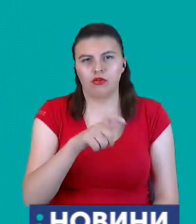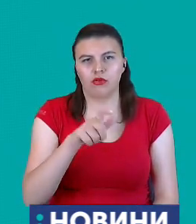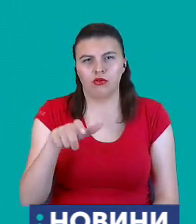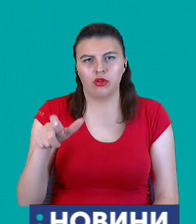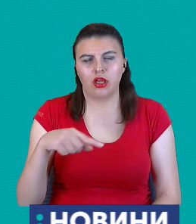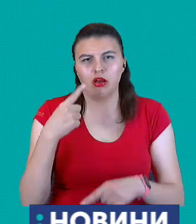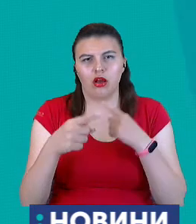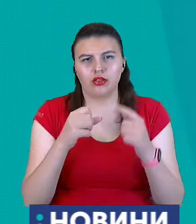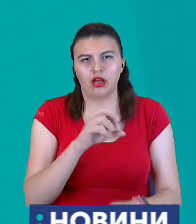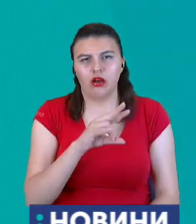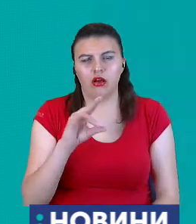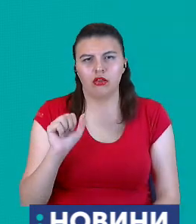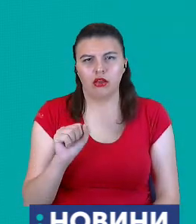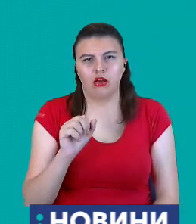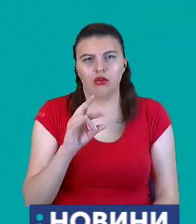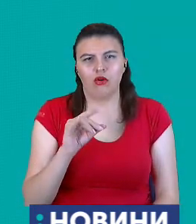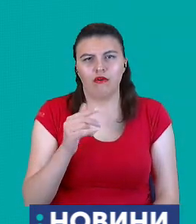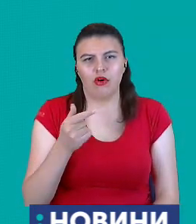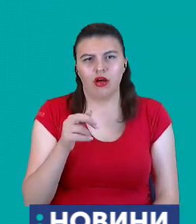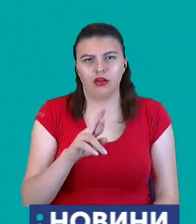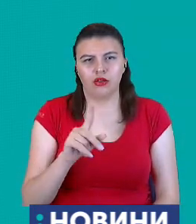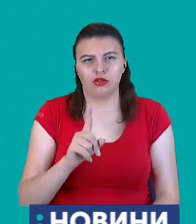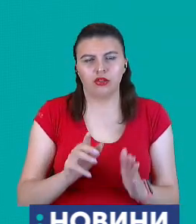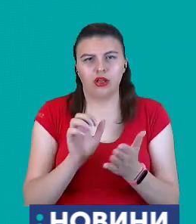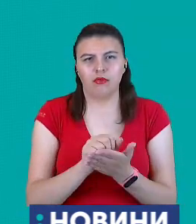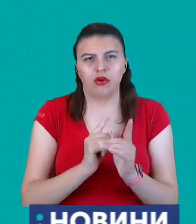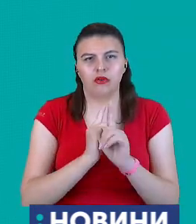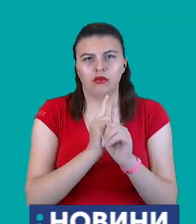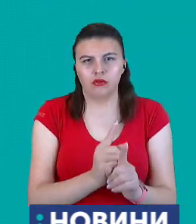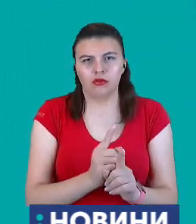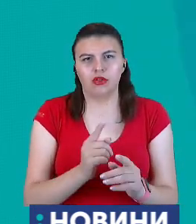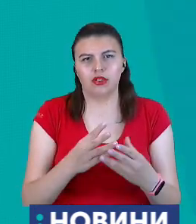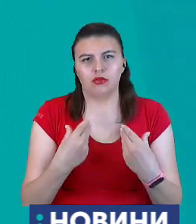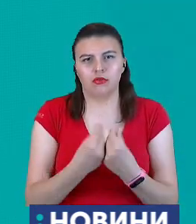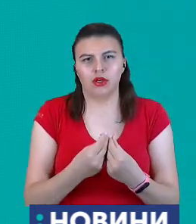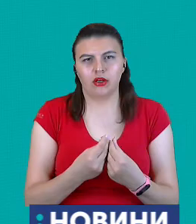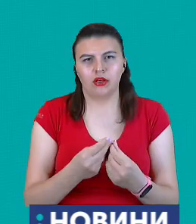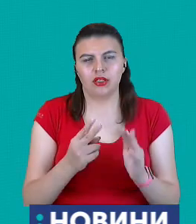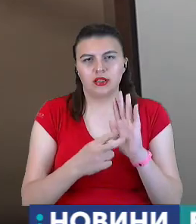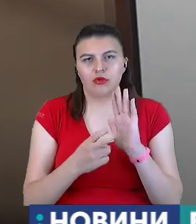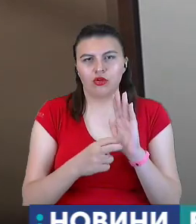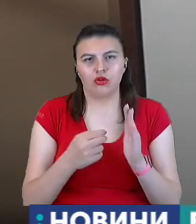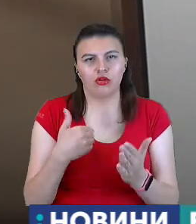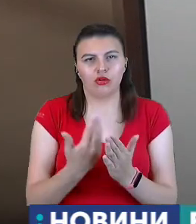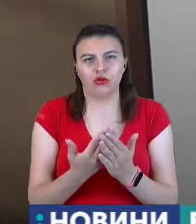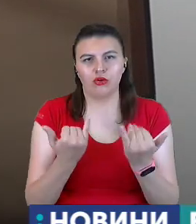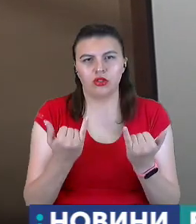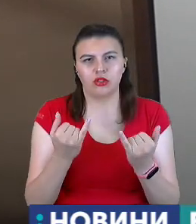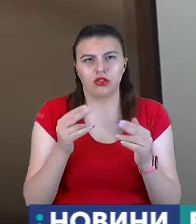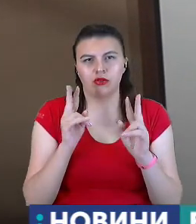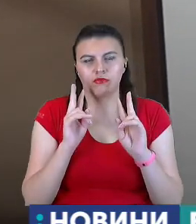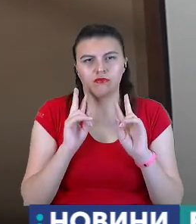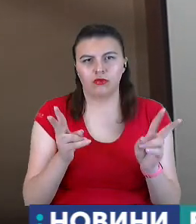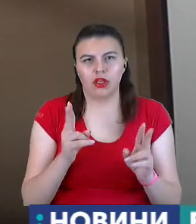яка займається супроводом таких сімей. Доля 700 із них досі невідома. «Не вірю, новин немає,